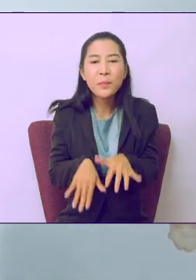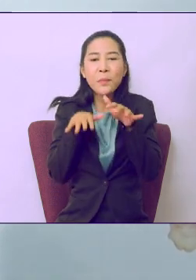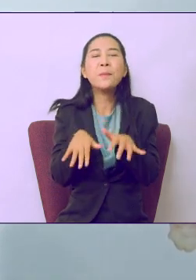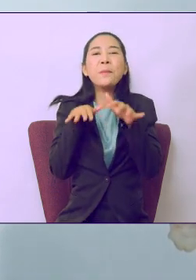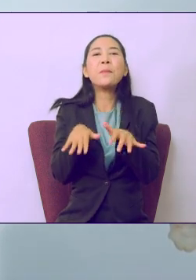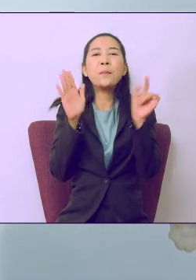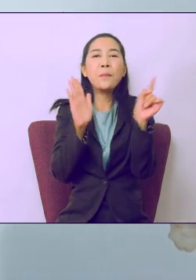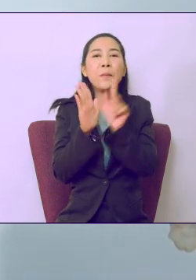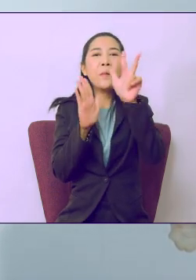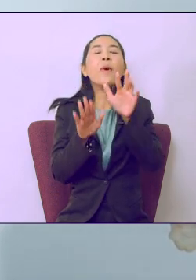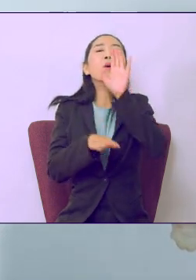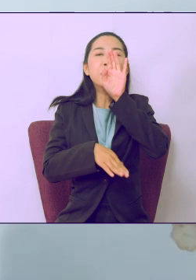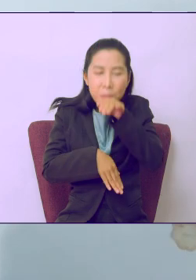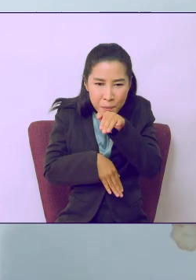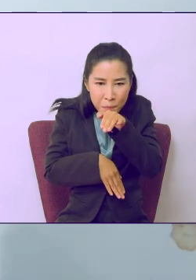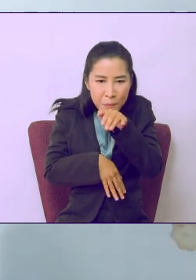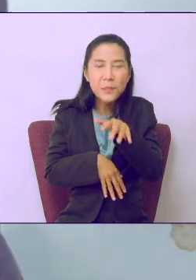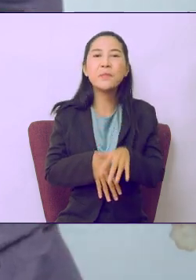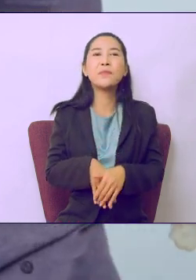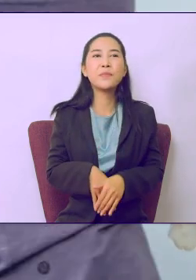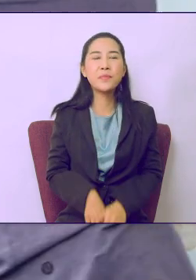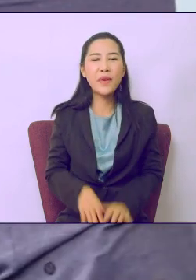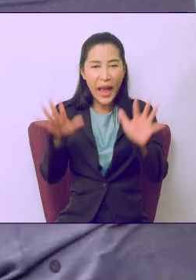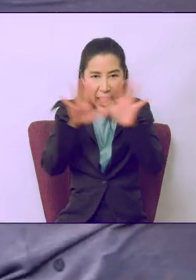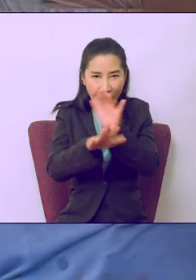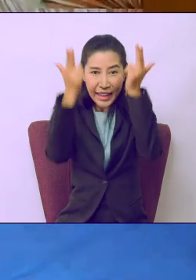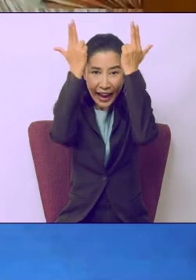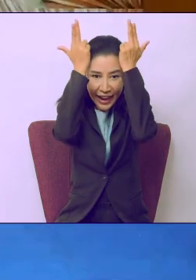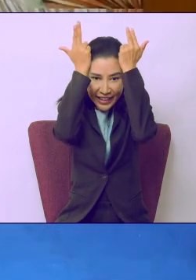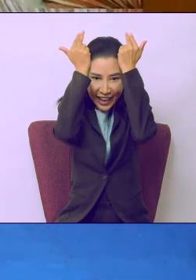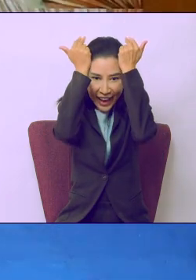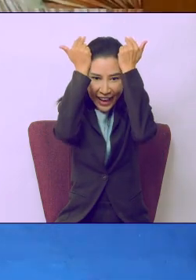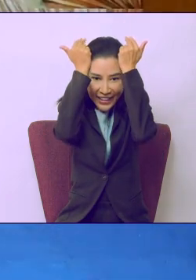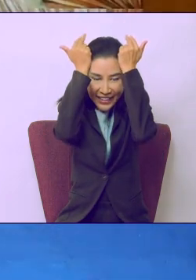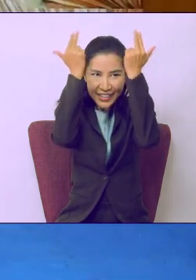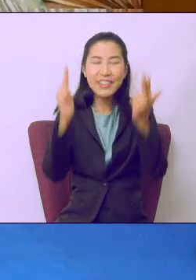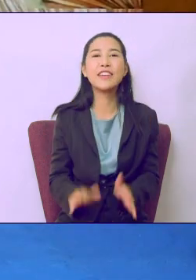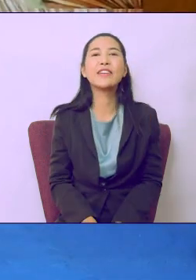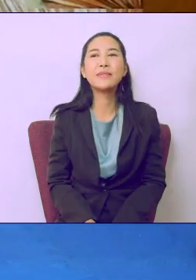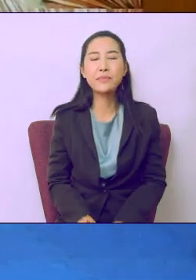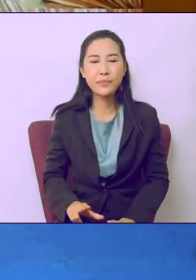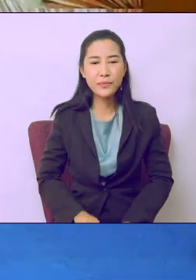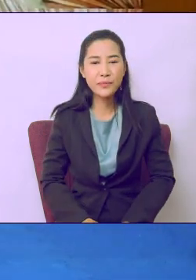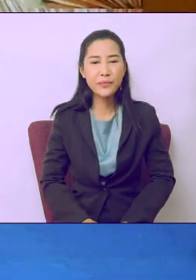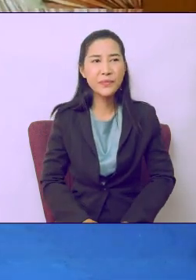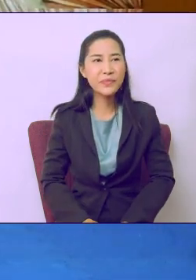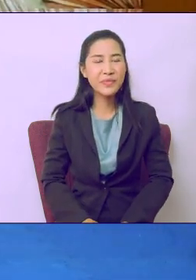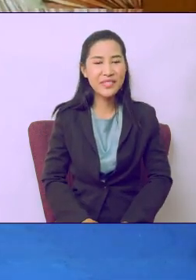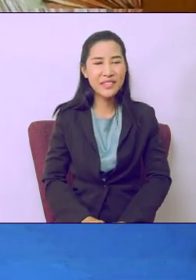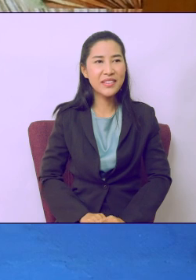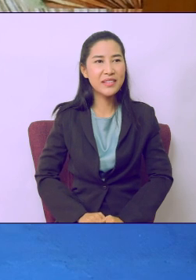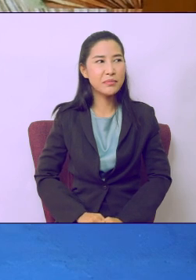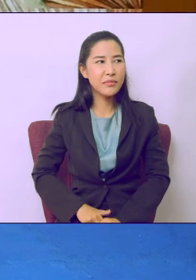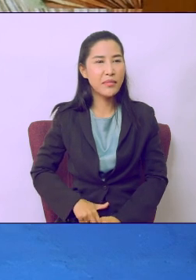ออกออกอ่าขอบคุณครับเออันมีแขกรับเชิญ